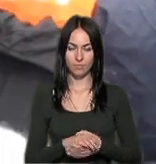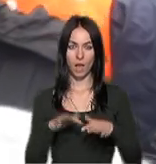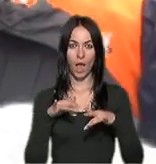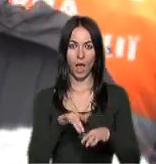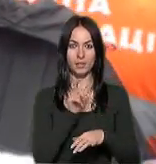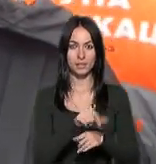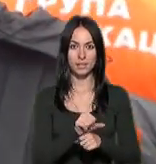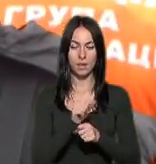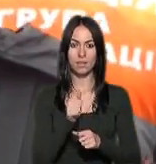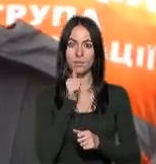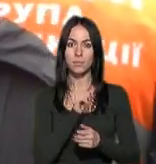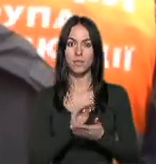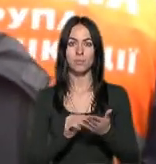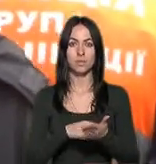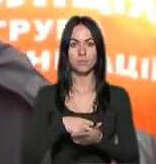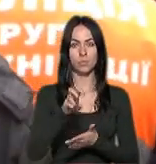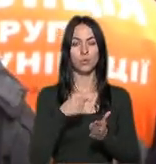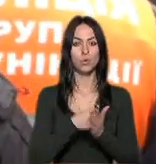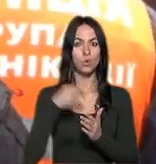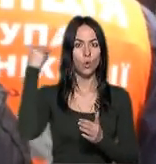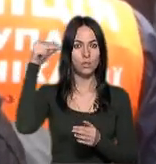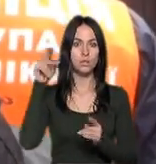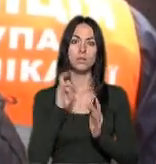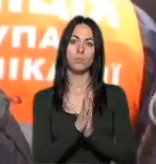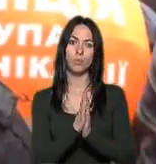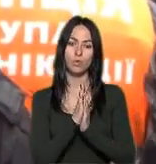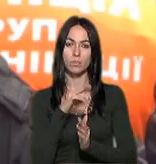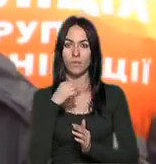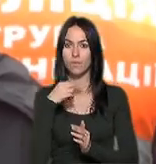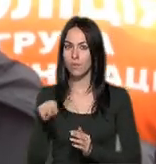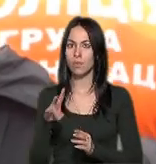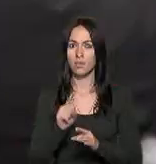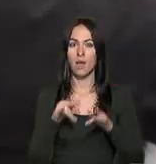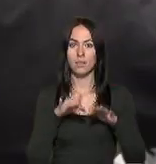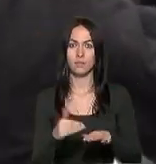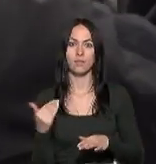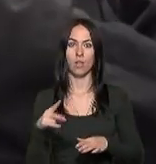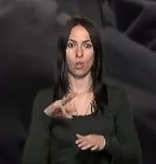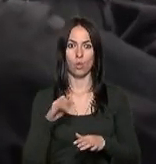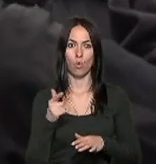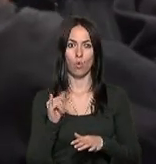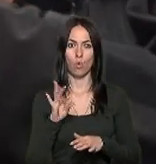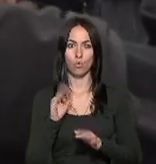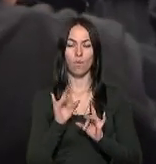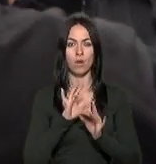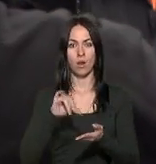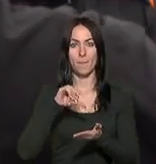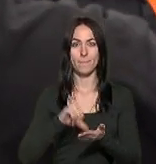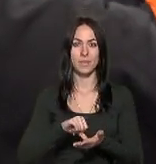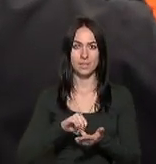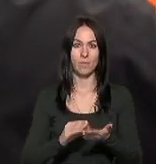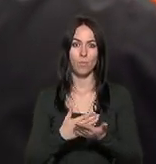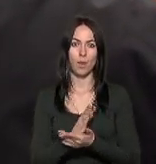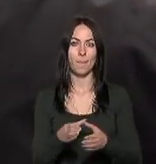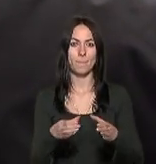Акціянти намагалися написати лист до Володимира Зеленського з проханням звернути увагу на справу Логунова, каже представник політичної партії «Опозиційна платформа